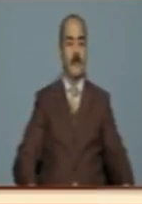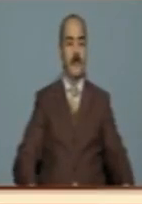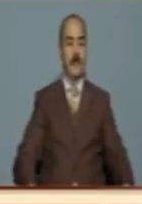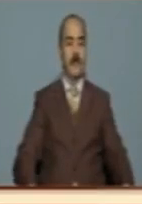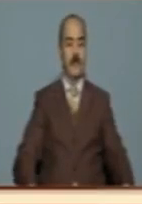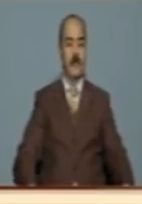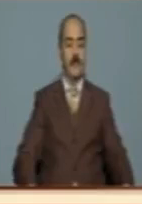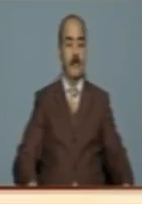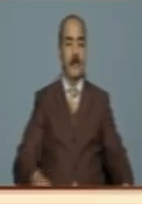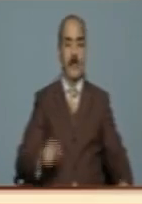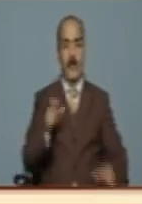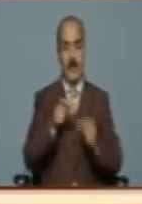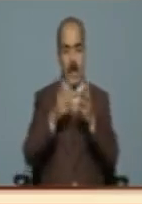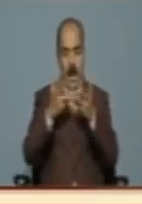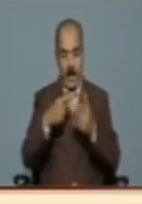عدد الأصوات الصحيحة